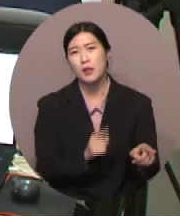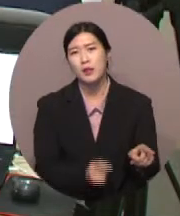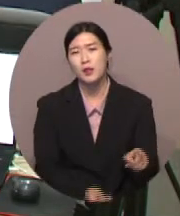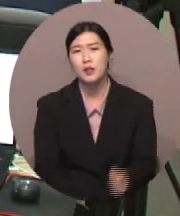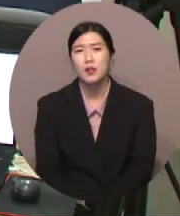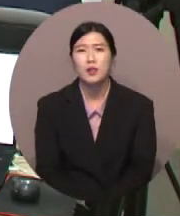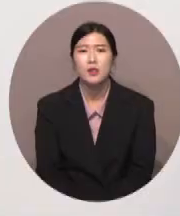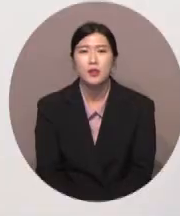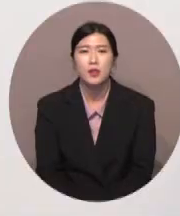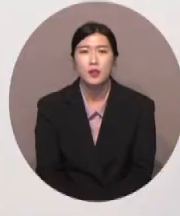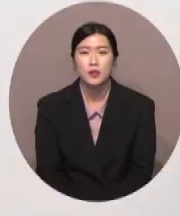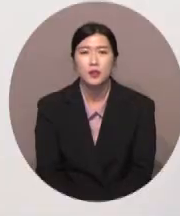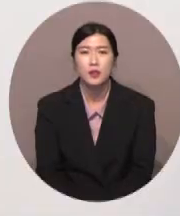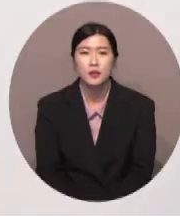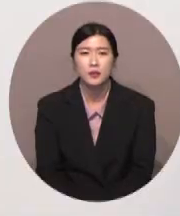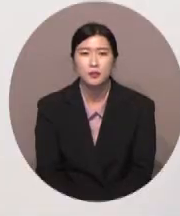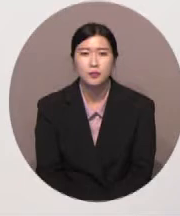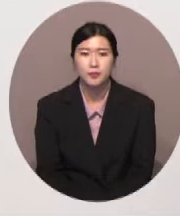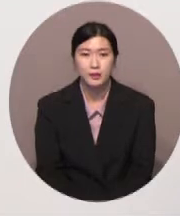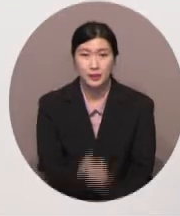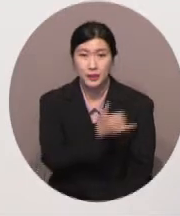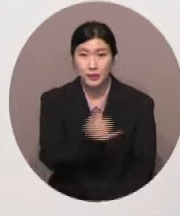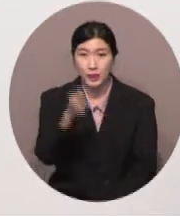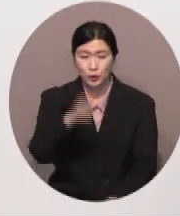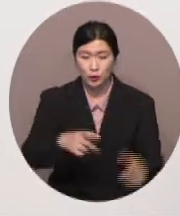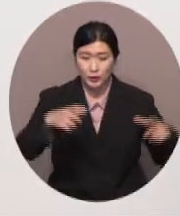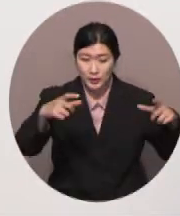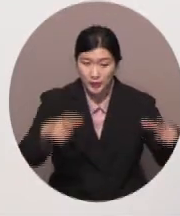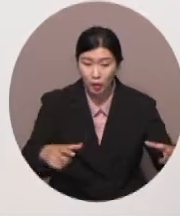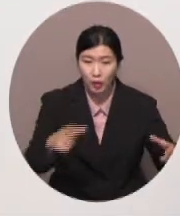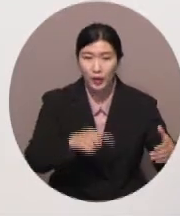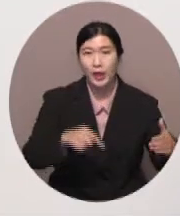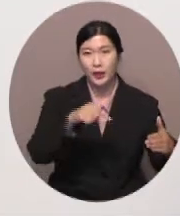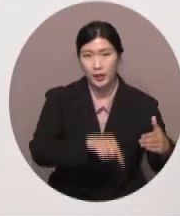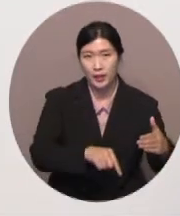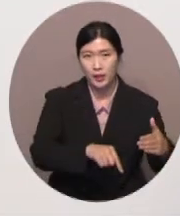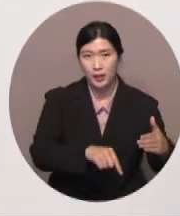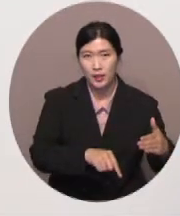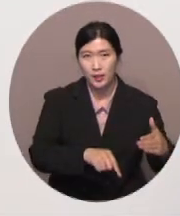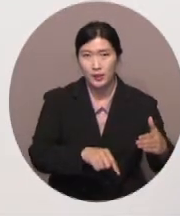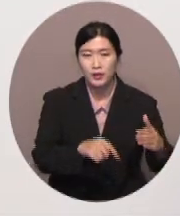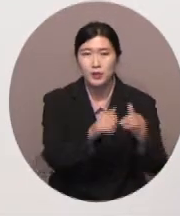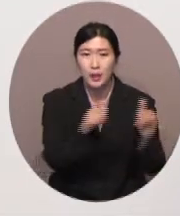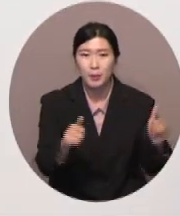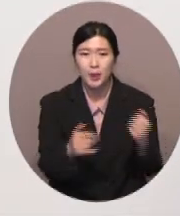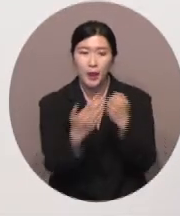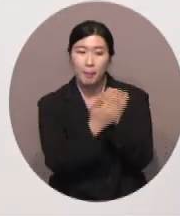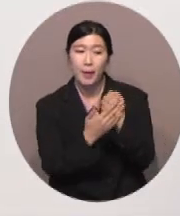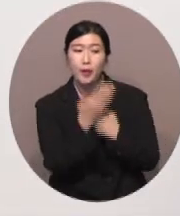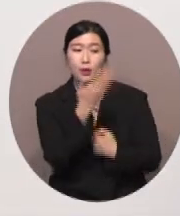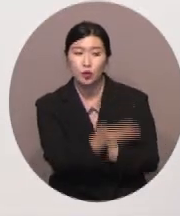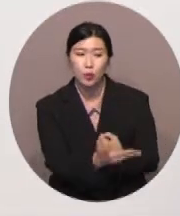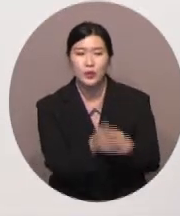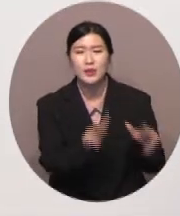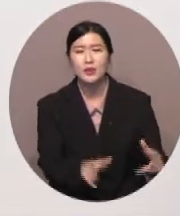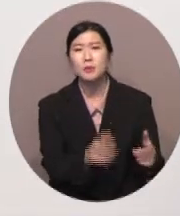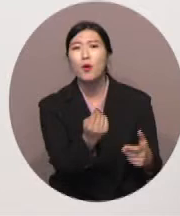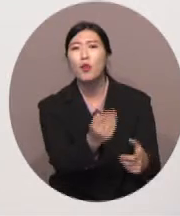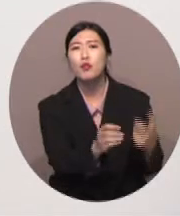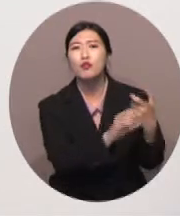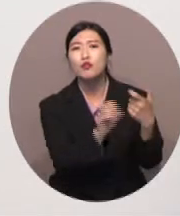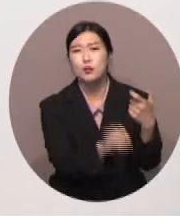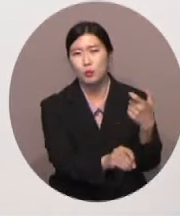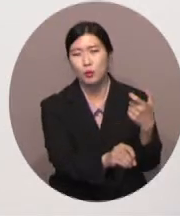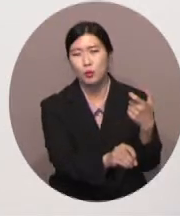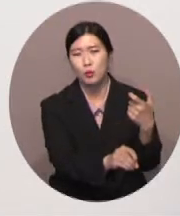밝혔습니다. 우리 그 지역 주민들의 청약 그 비율이 아직까지도 60%로